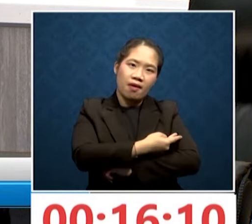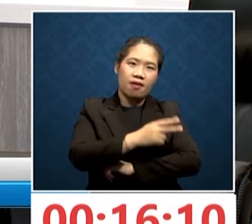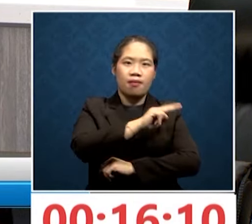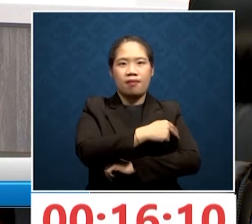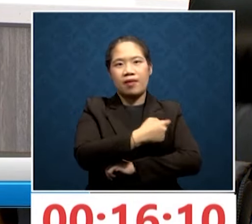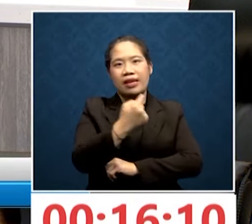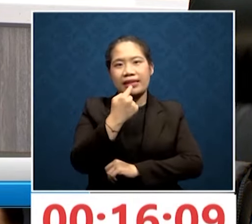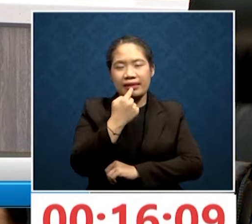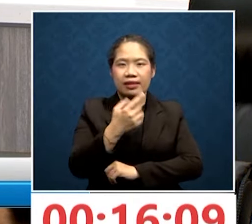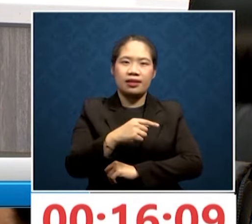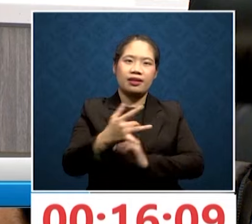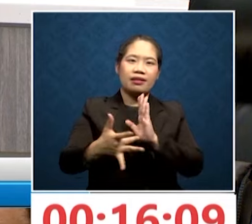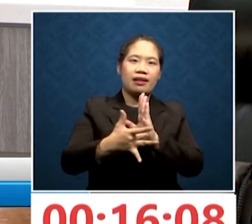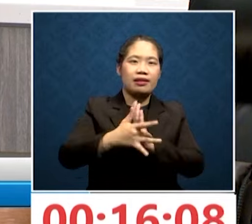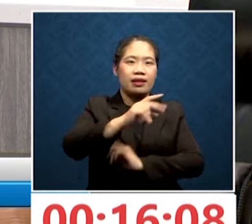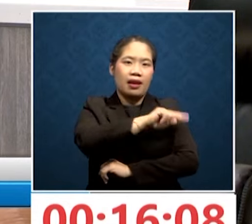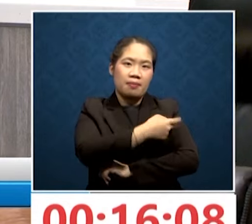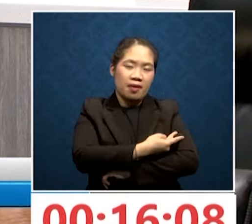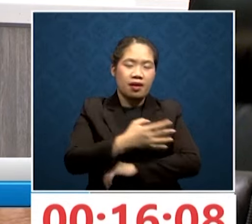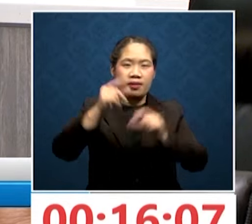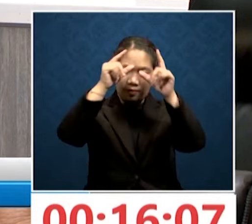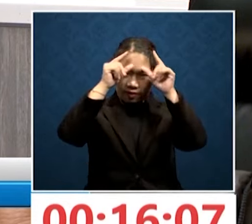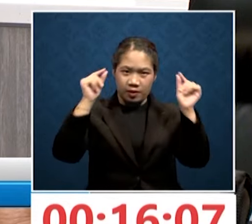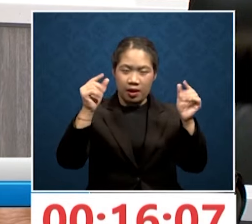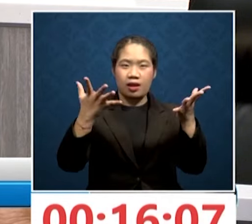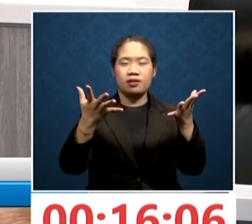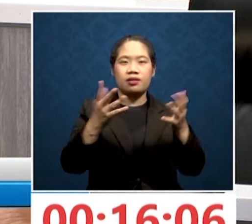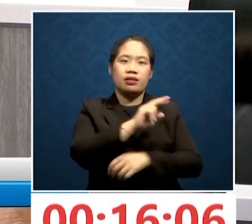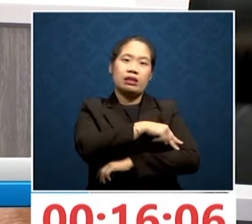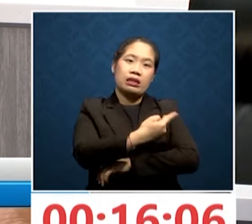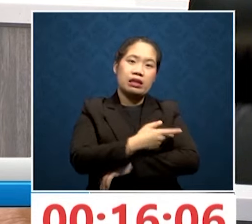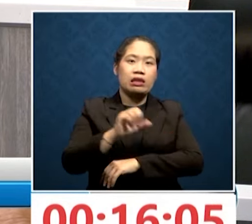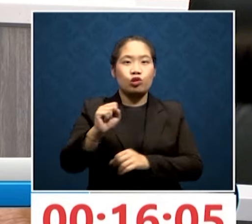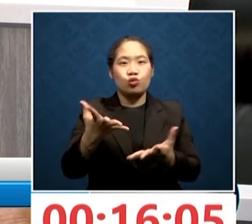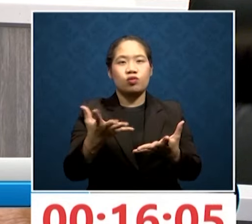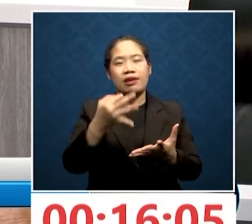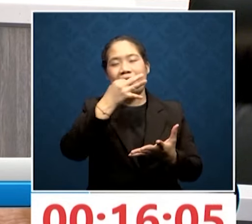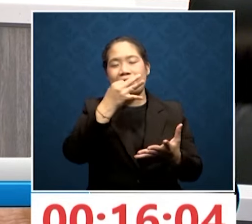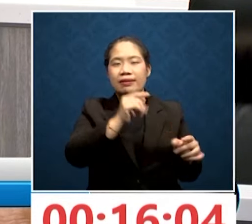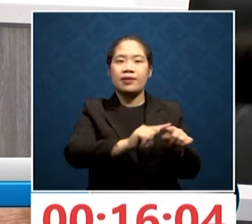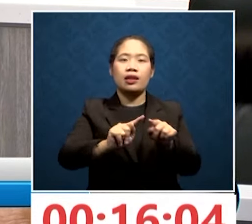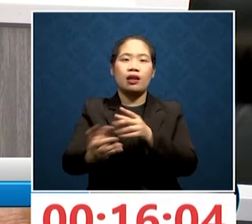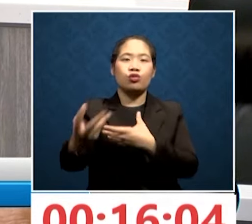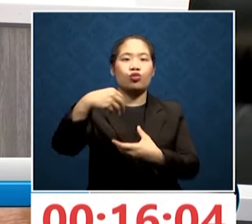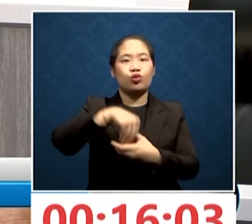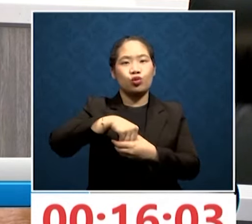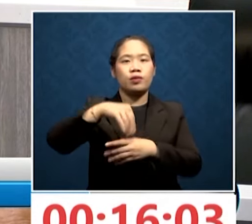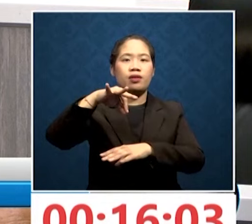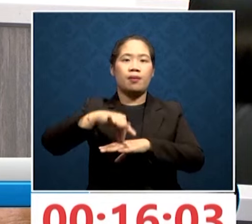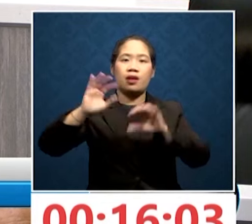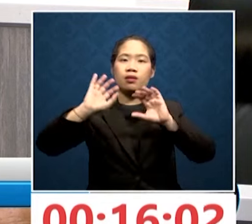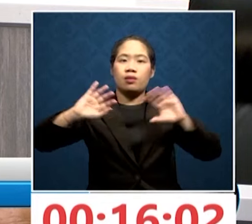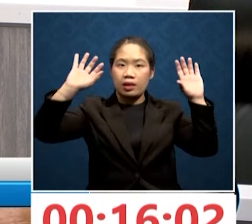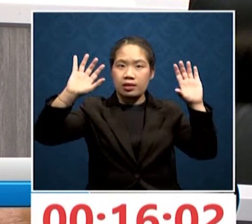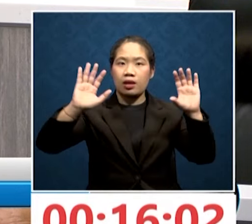ชเทคนิคการแพทย์พยาบาลสาธารณสุขและอาชีพอื่นๆที่อยู่ในกระทรวงสาธารณสุขท่